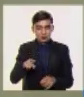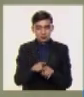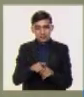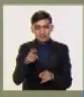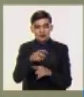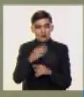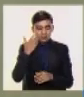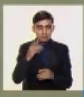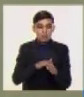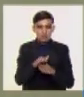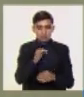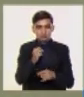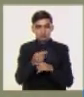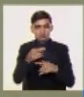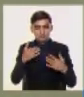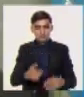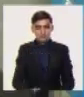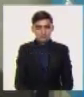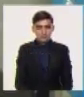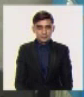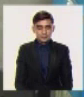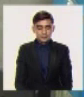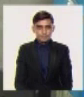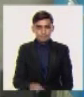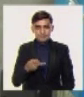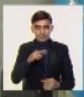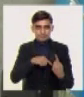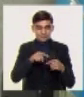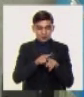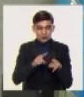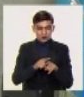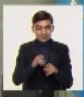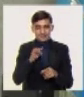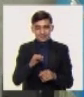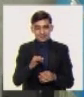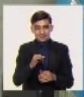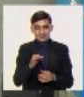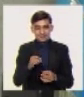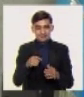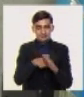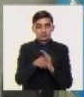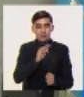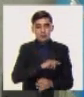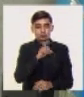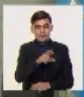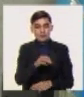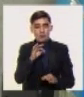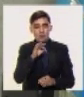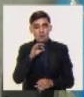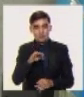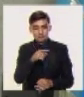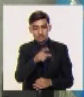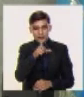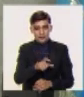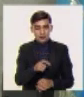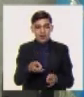на основную ставку, его уволили. Для предприятия приоритетом именно наличие основных сотрудников. Говорить о том, что данный